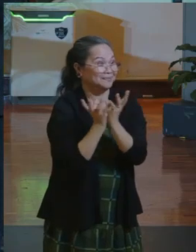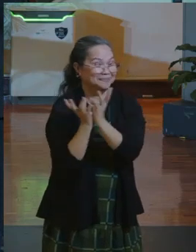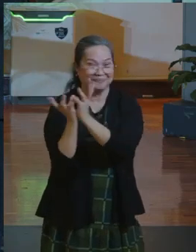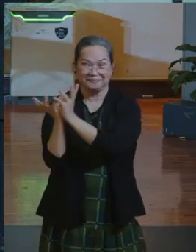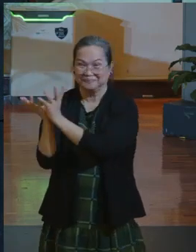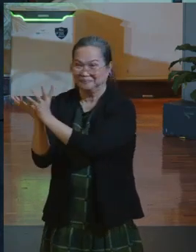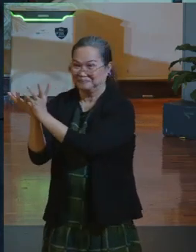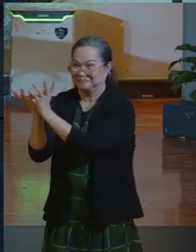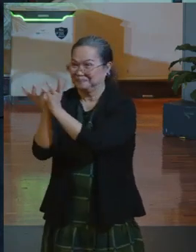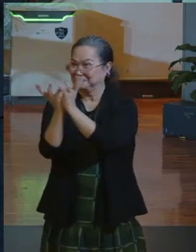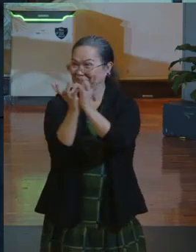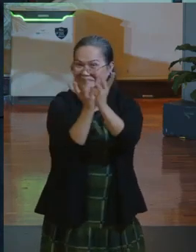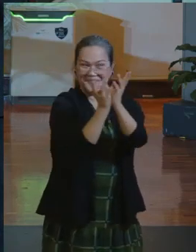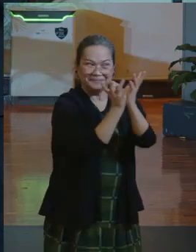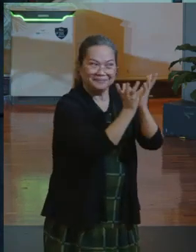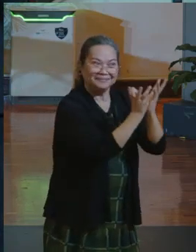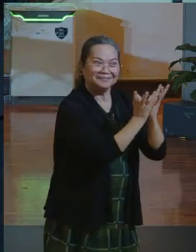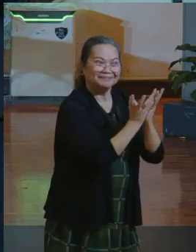no?